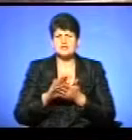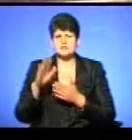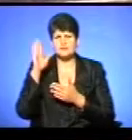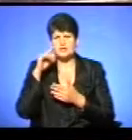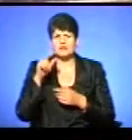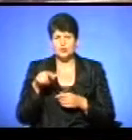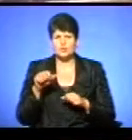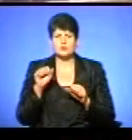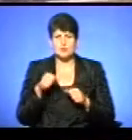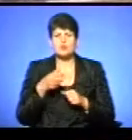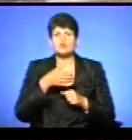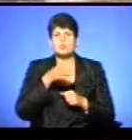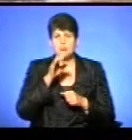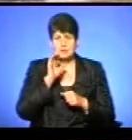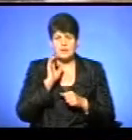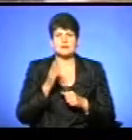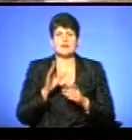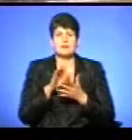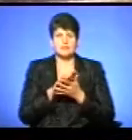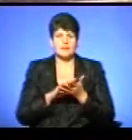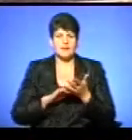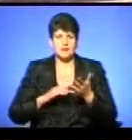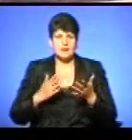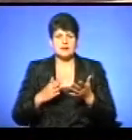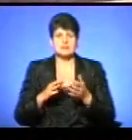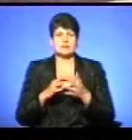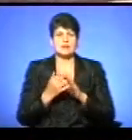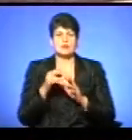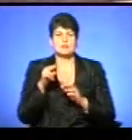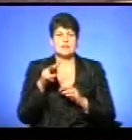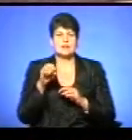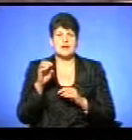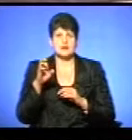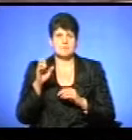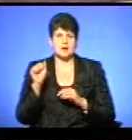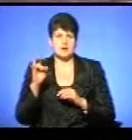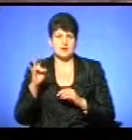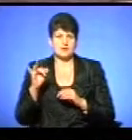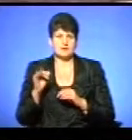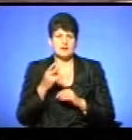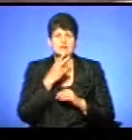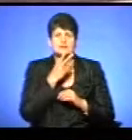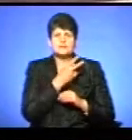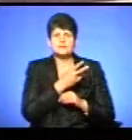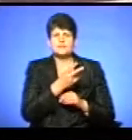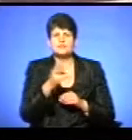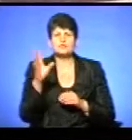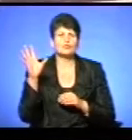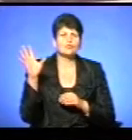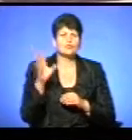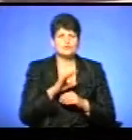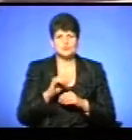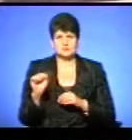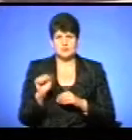люди можуть собі її попити. Далі їдемо через село Плебанівка, мальовниче село, звідки проглядається вся Теребовля і